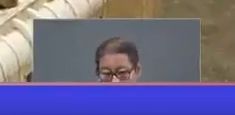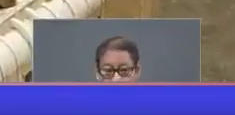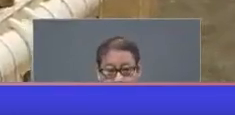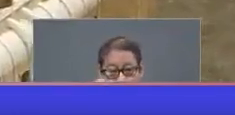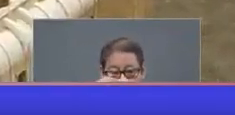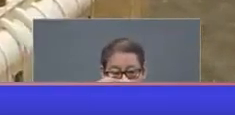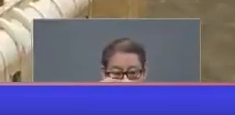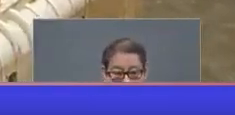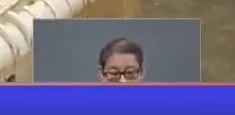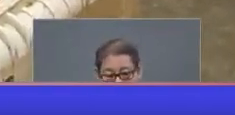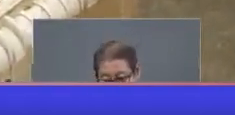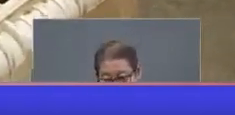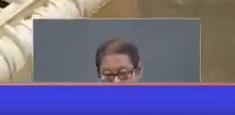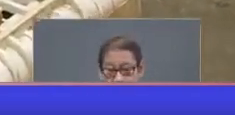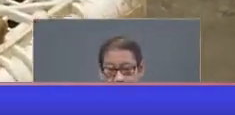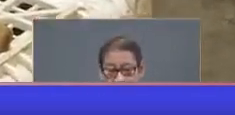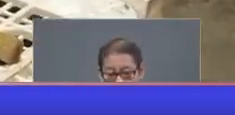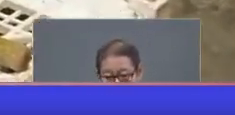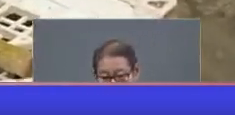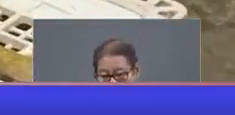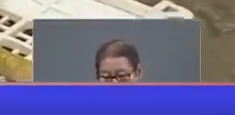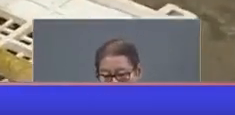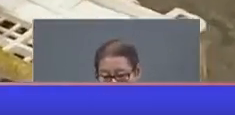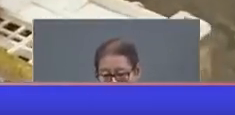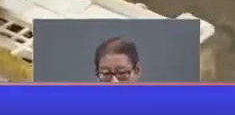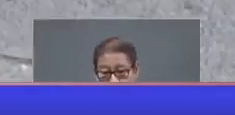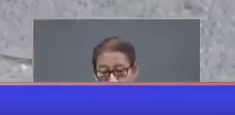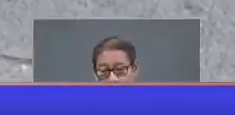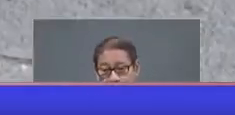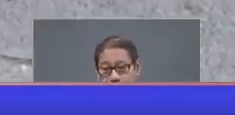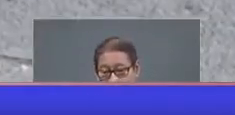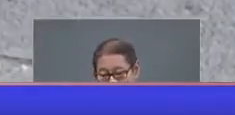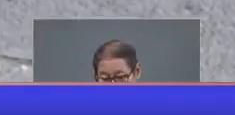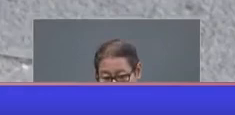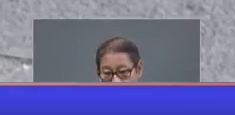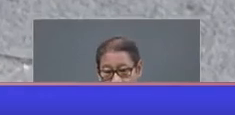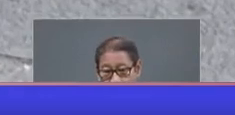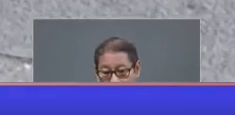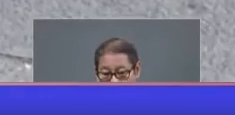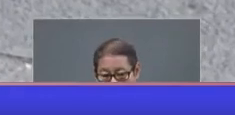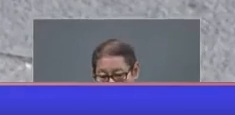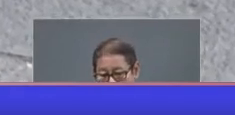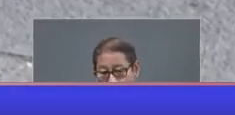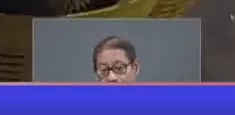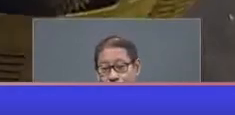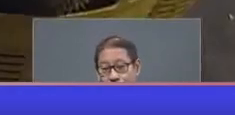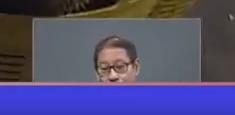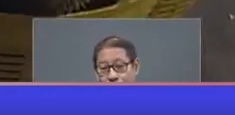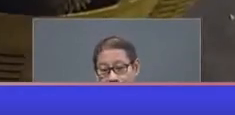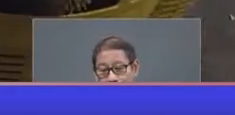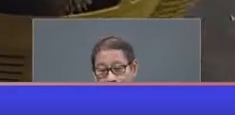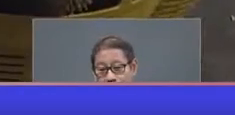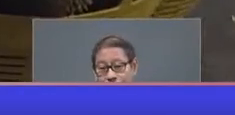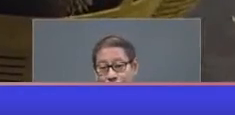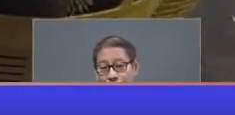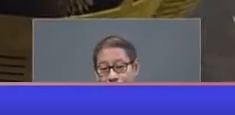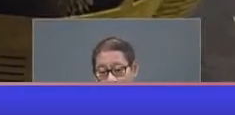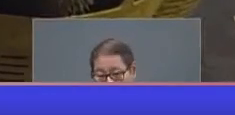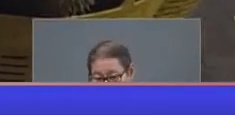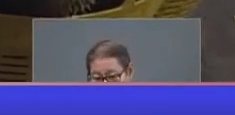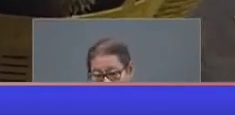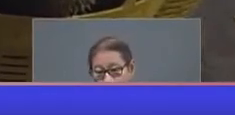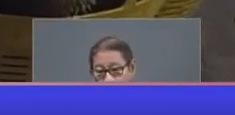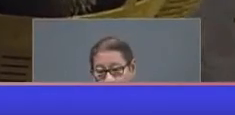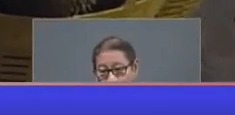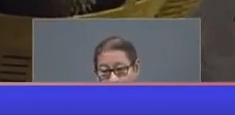ในโลกนะคะล่าสุดเนี่ยปรากฏว่าราคาเฉลี่ยของทุเรียนไทยในตลาดค้าส่งผักผลไม้เจียงหนาน